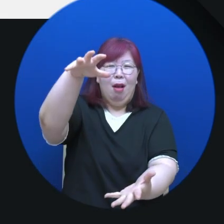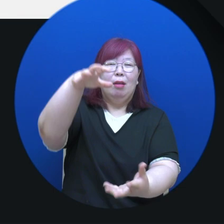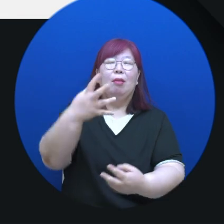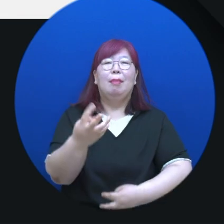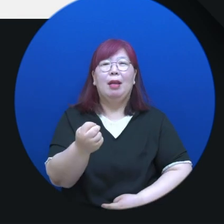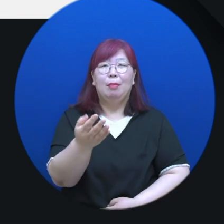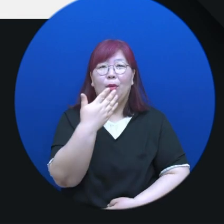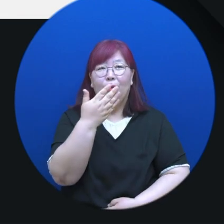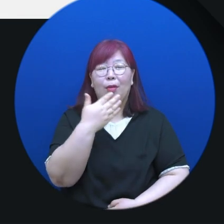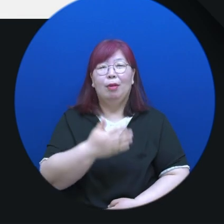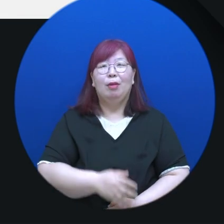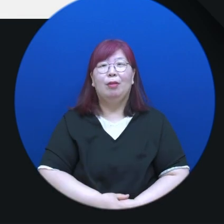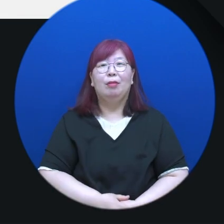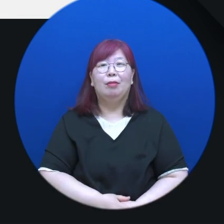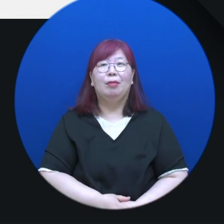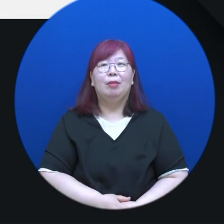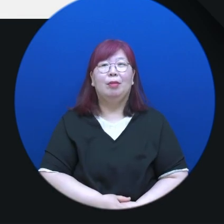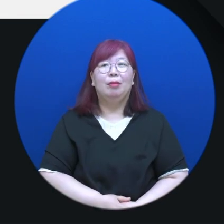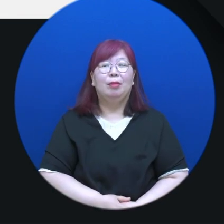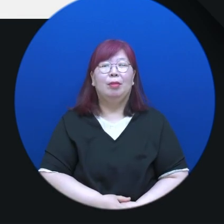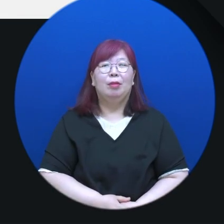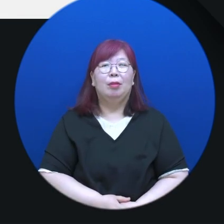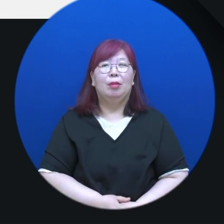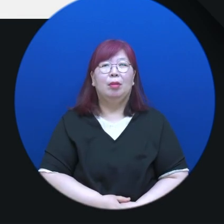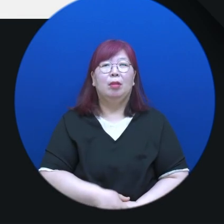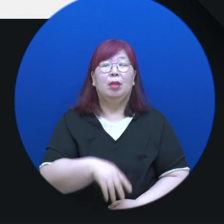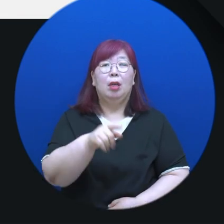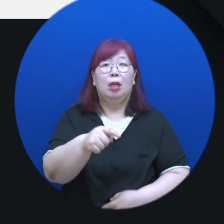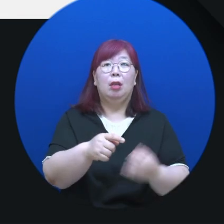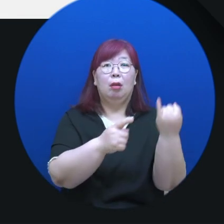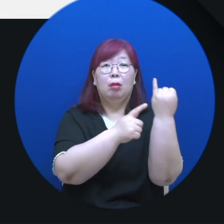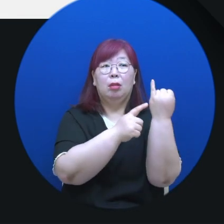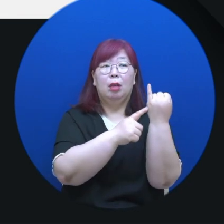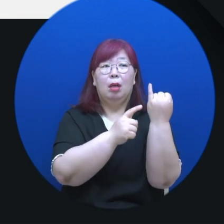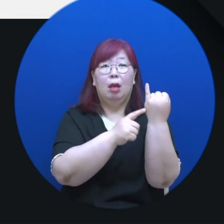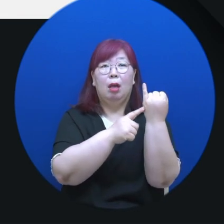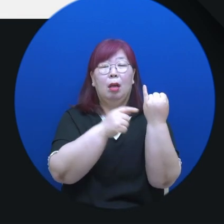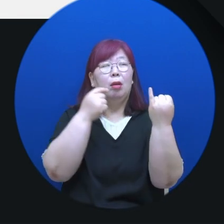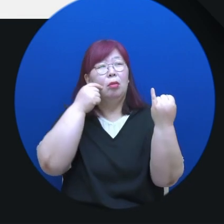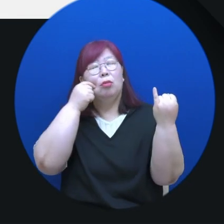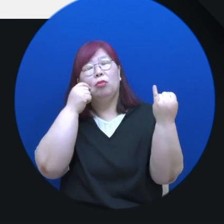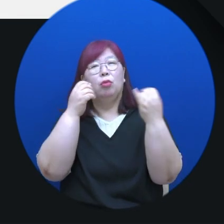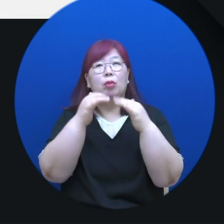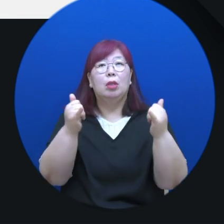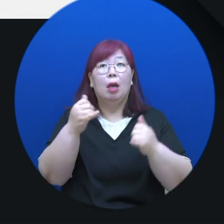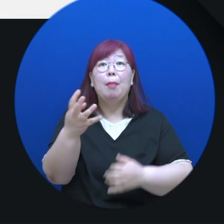먹어요. 근데 이분이요, 자그마치 구독자가